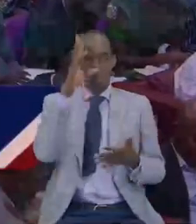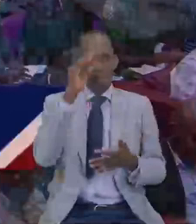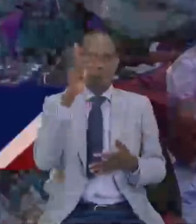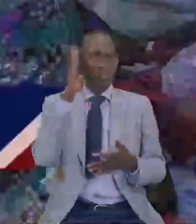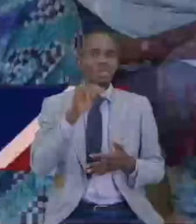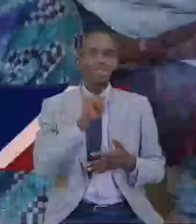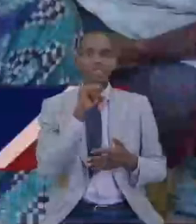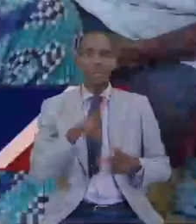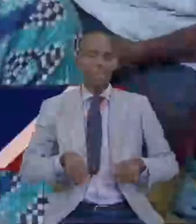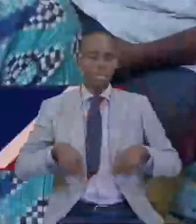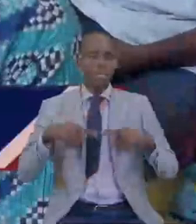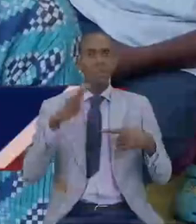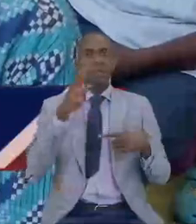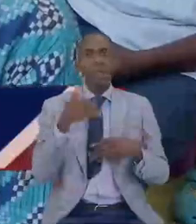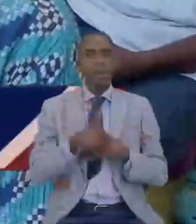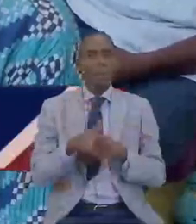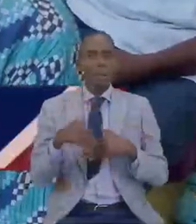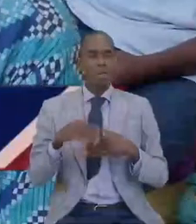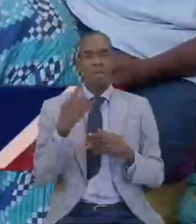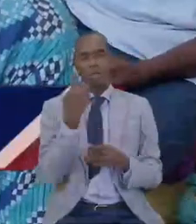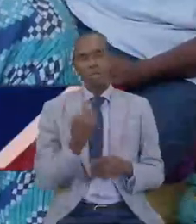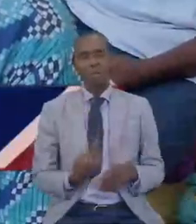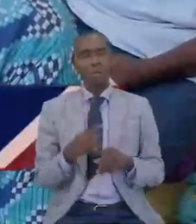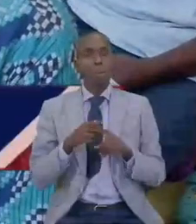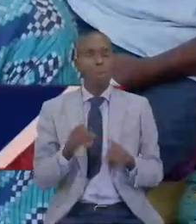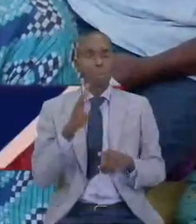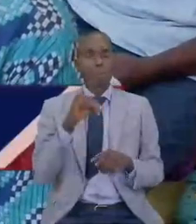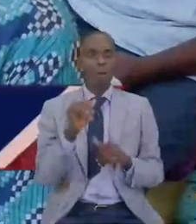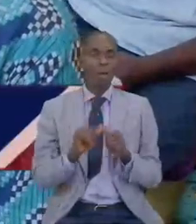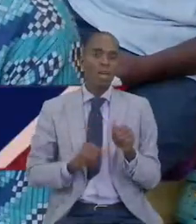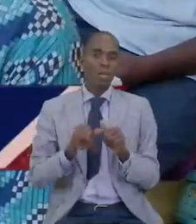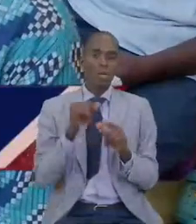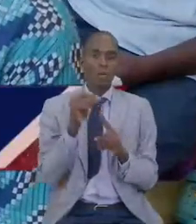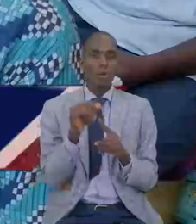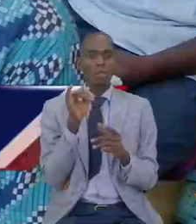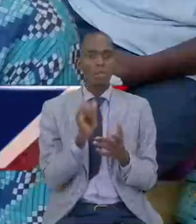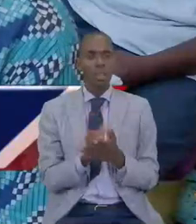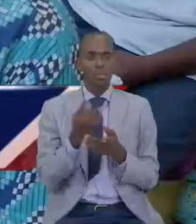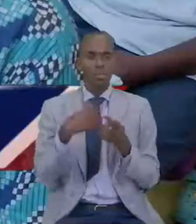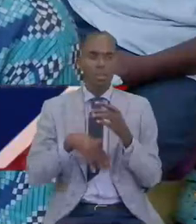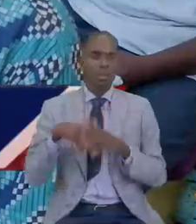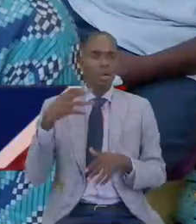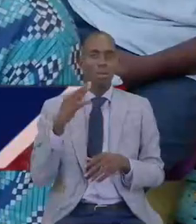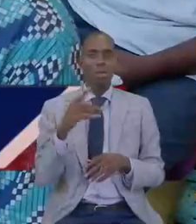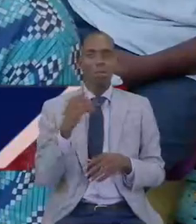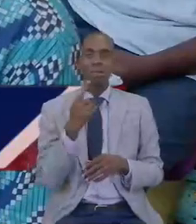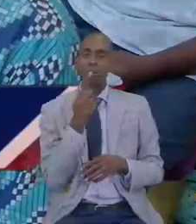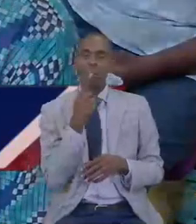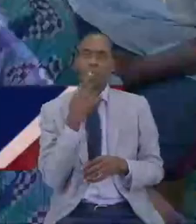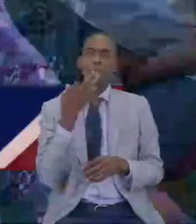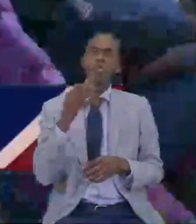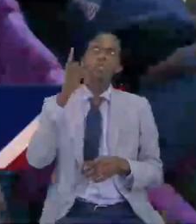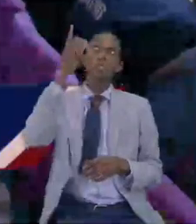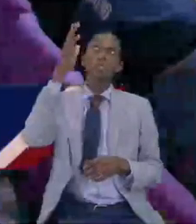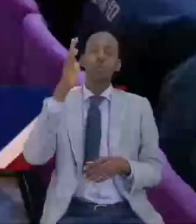pain seulement, mais de toute parole qui sort de la bouche de